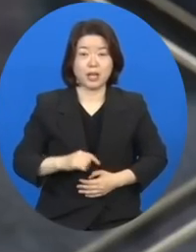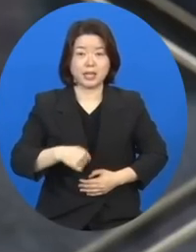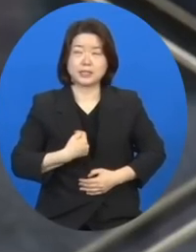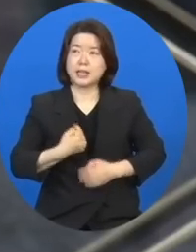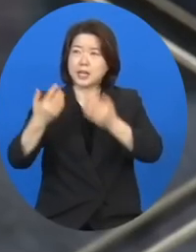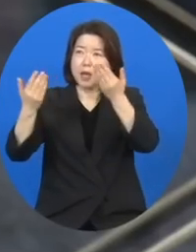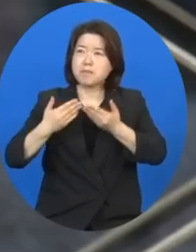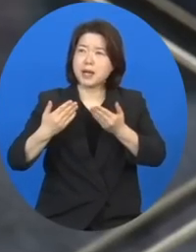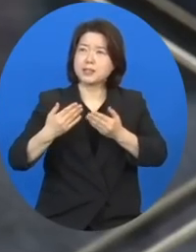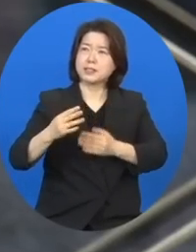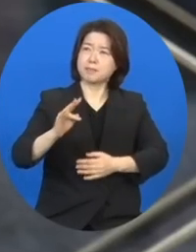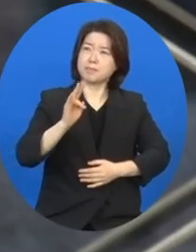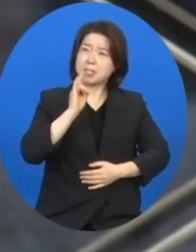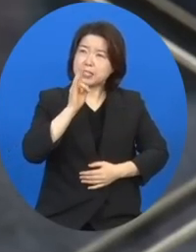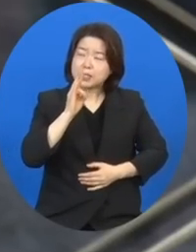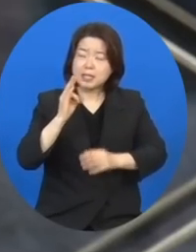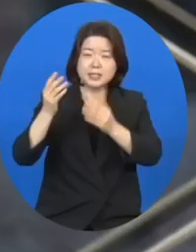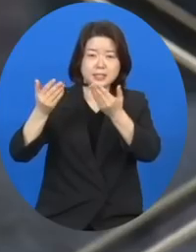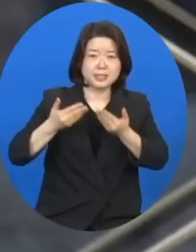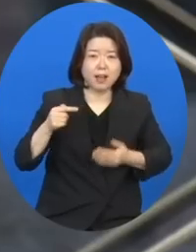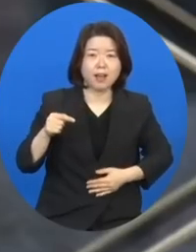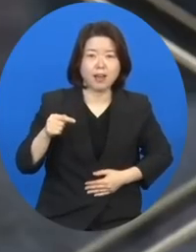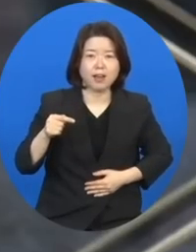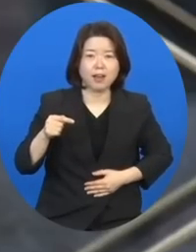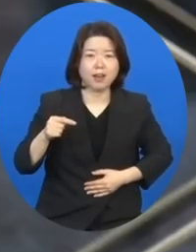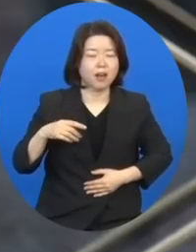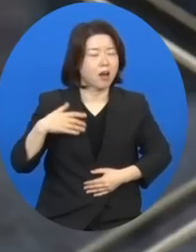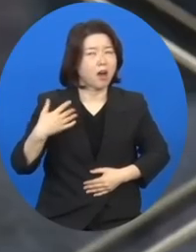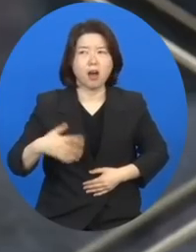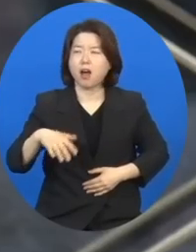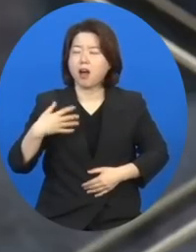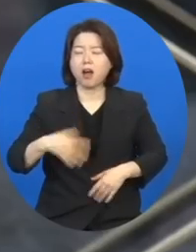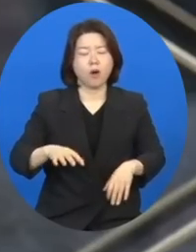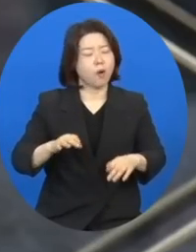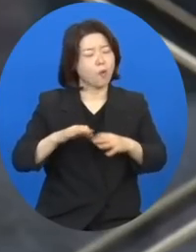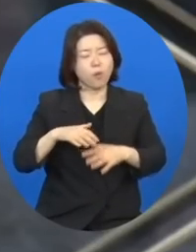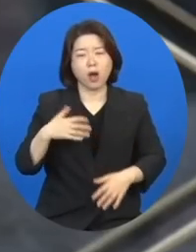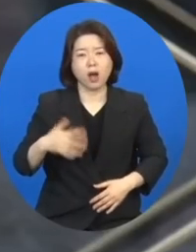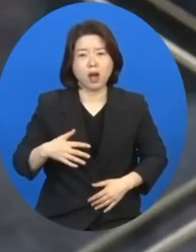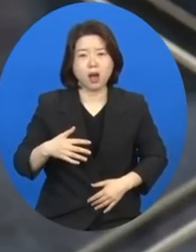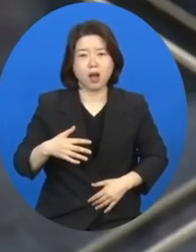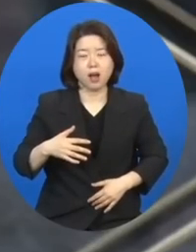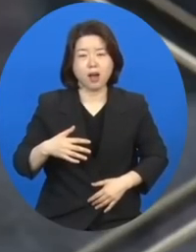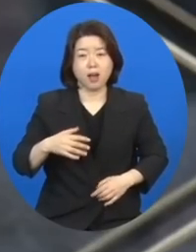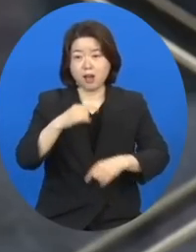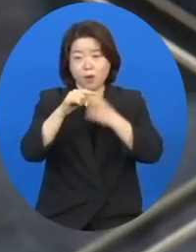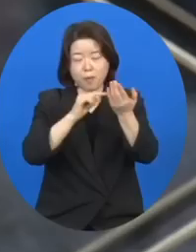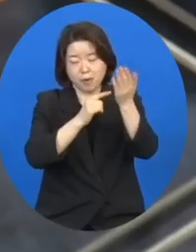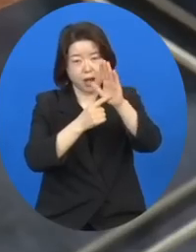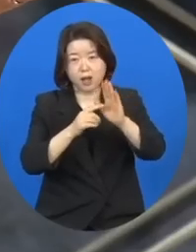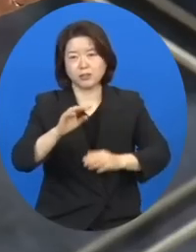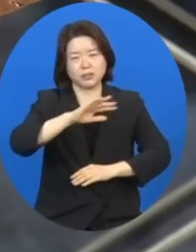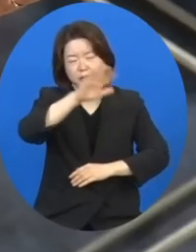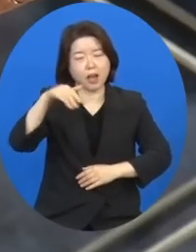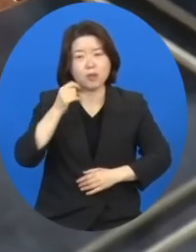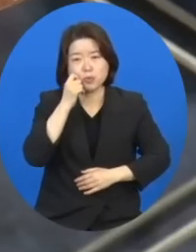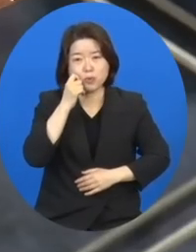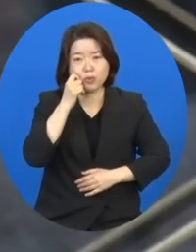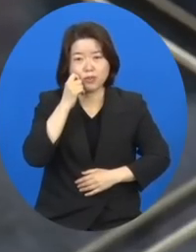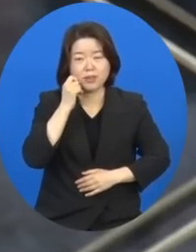받은 계시가 이 얼마나 놀라운지 이루 말할 수 없을 정도로 이 말로 표현을